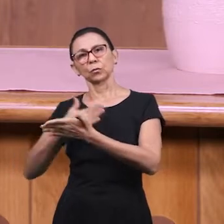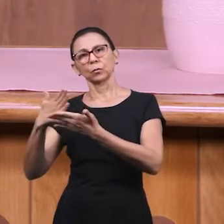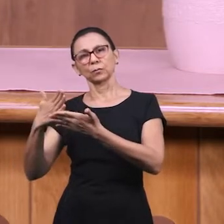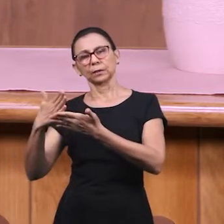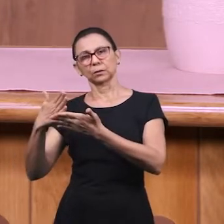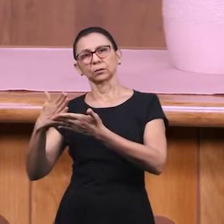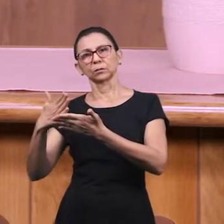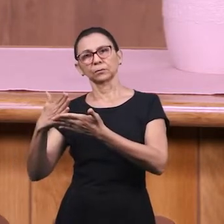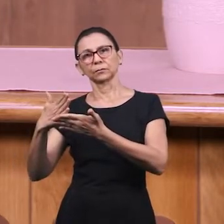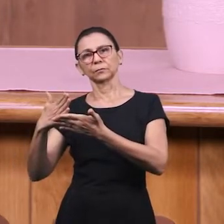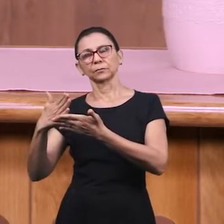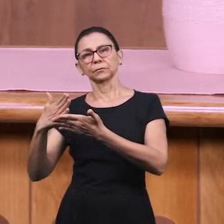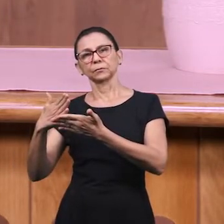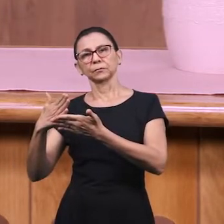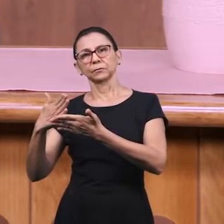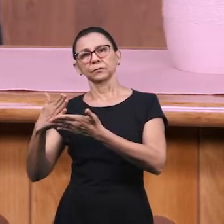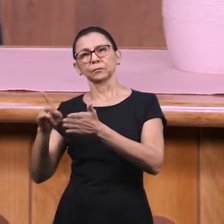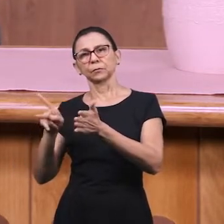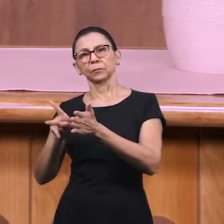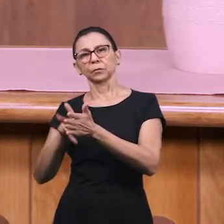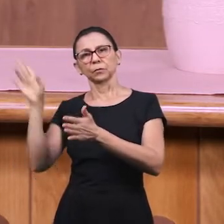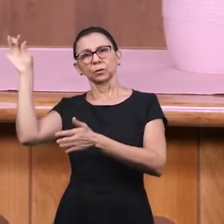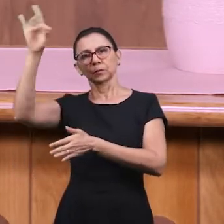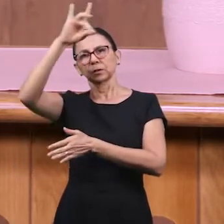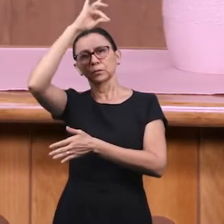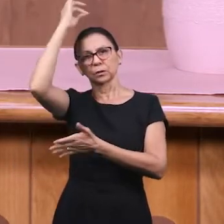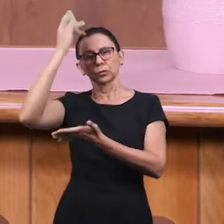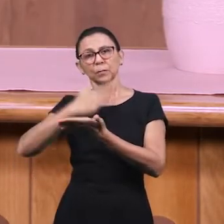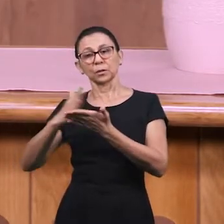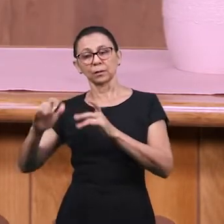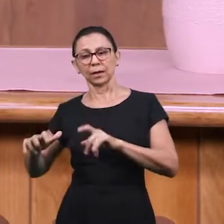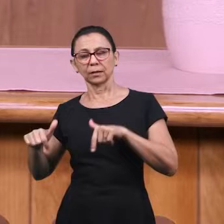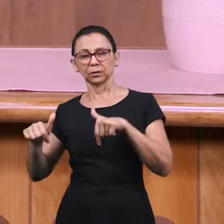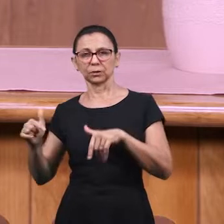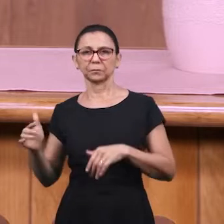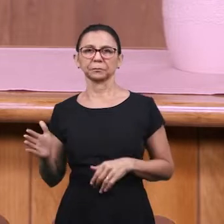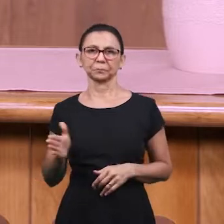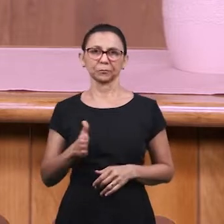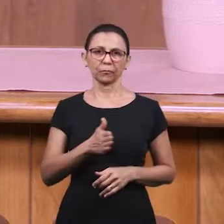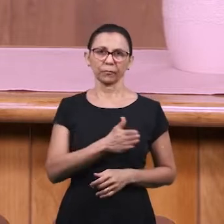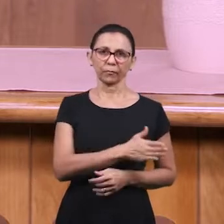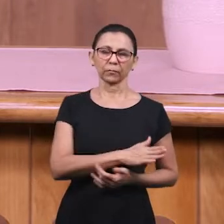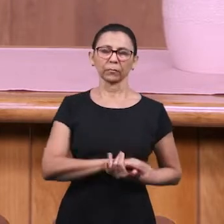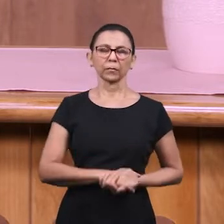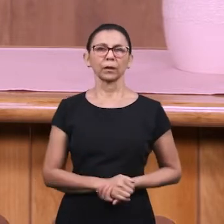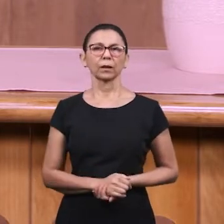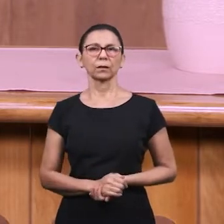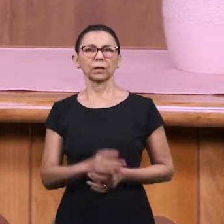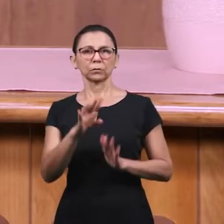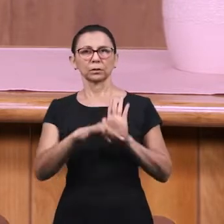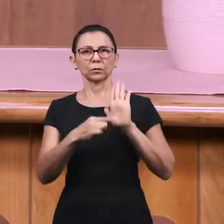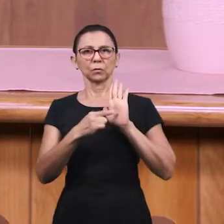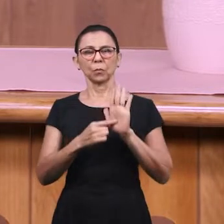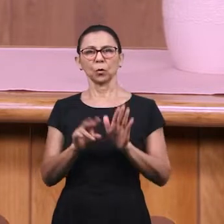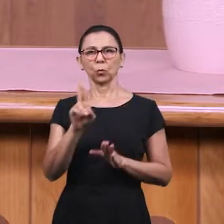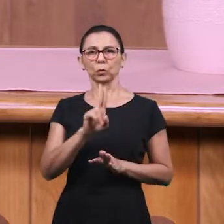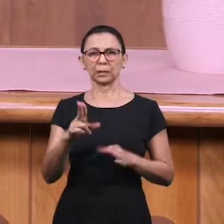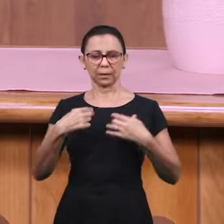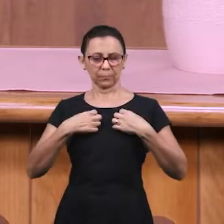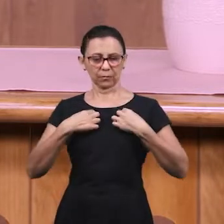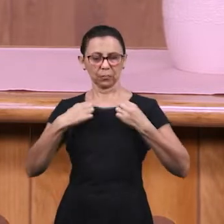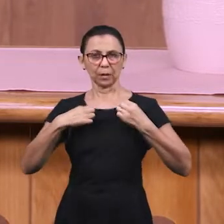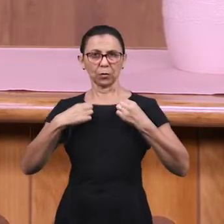что Дух Святой совершал. Так посмотрите, очень интересную вещь здесь. Он был одет в одежды обогренной